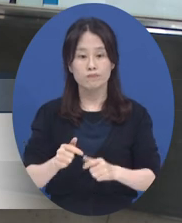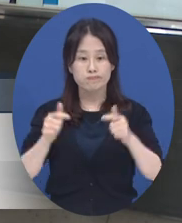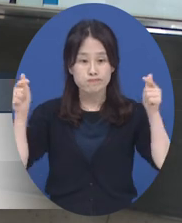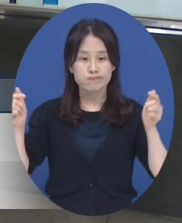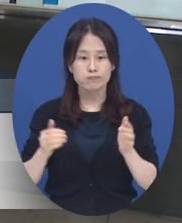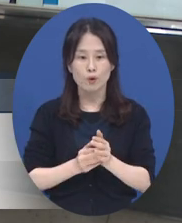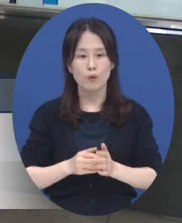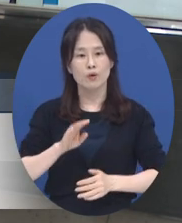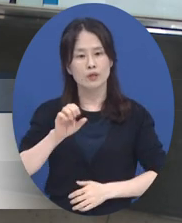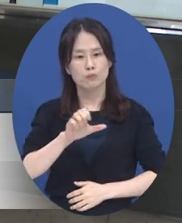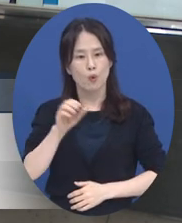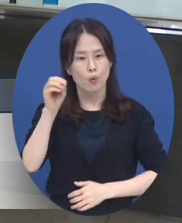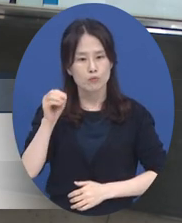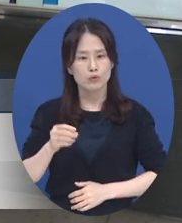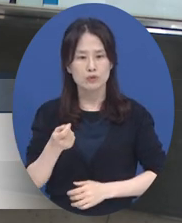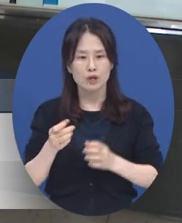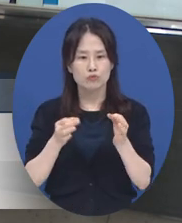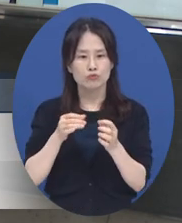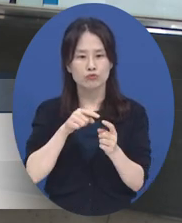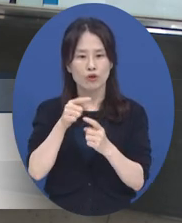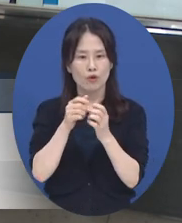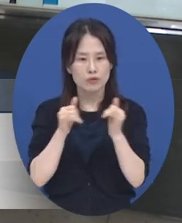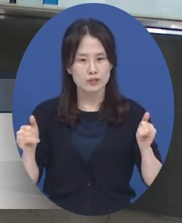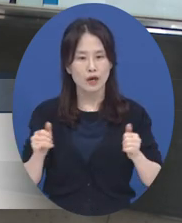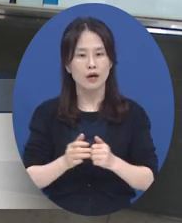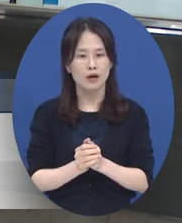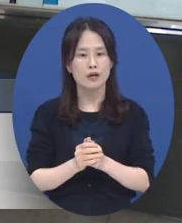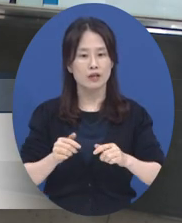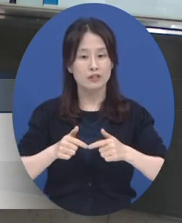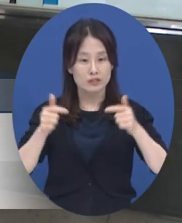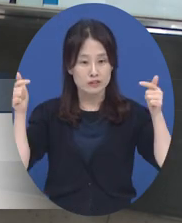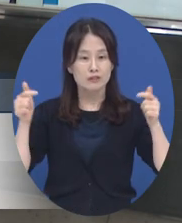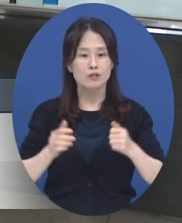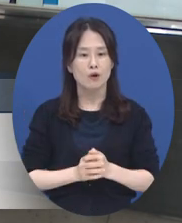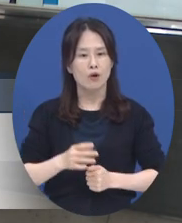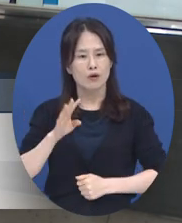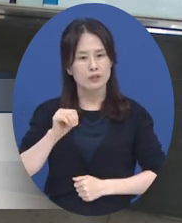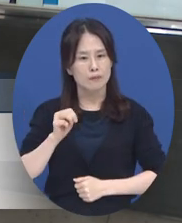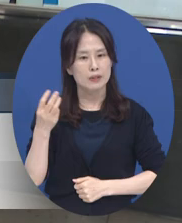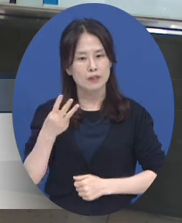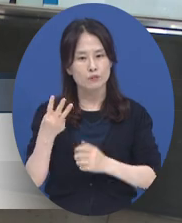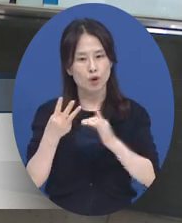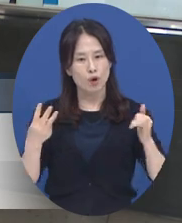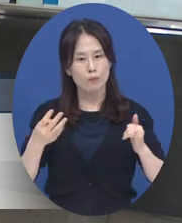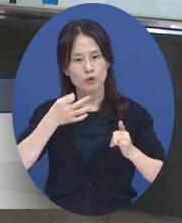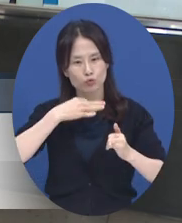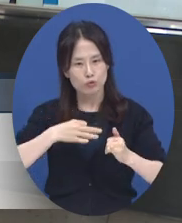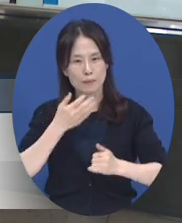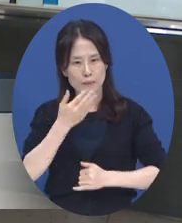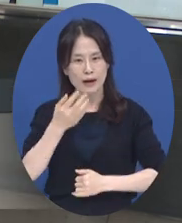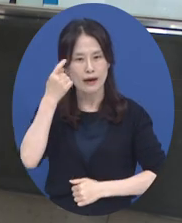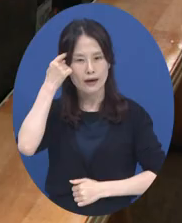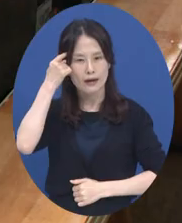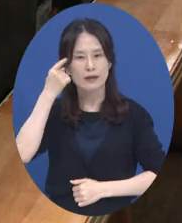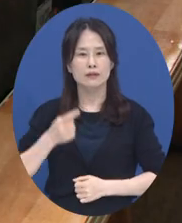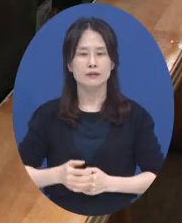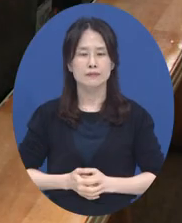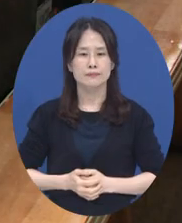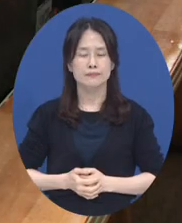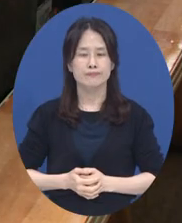늘어 도내 약 45% 소상공인에게 문호가 확대되어 약 4만 3천여 명이 혜택을 누릴 것으로